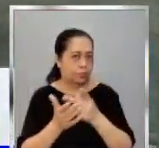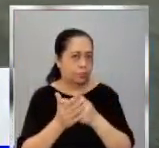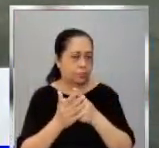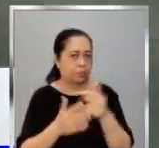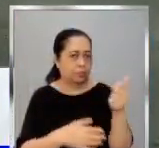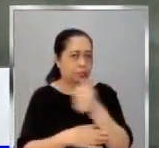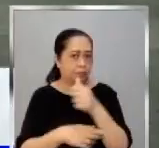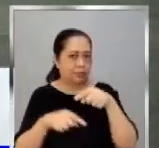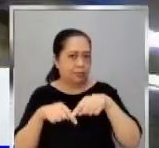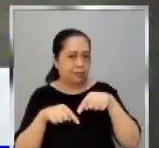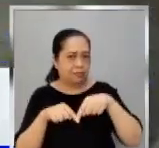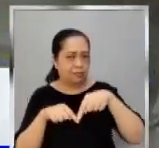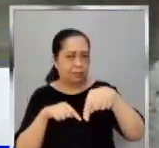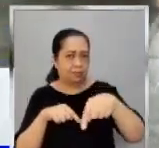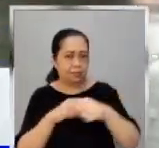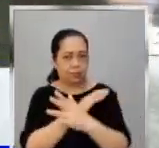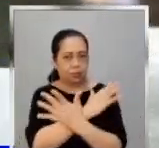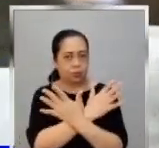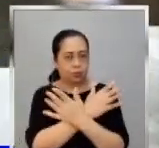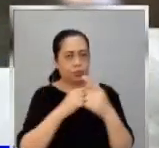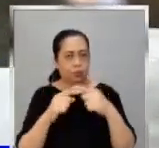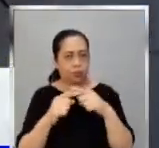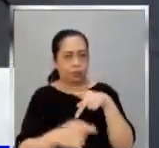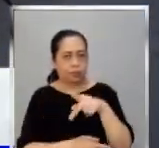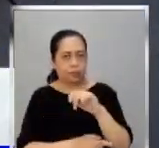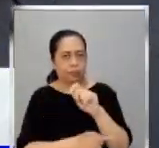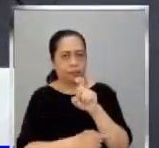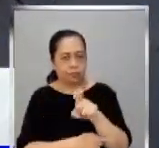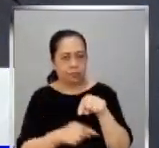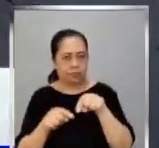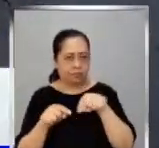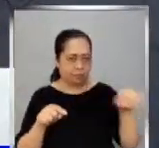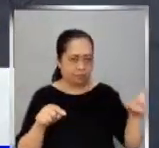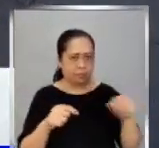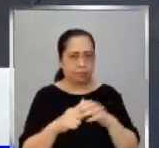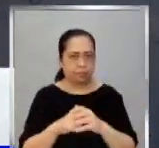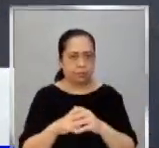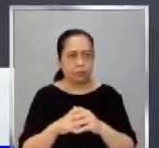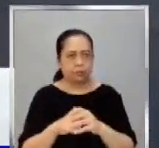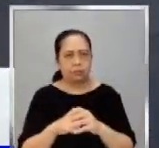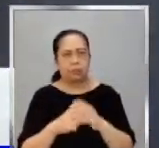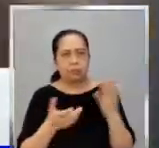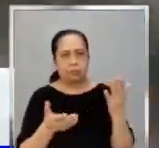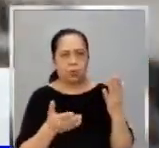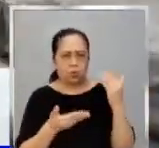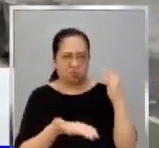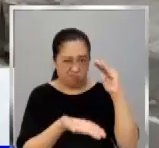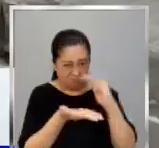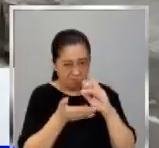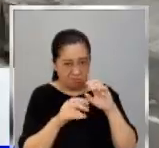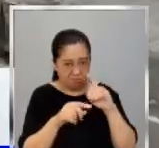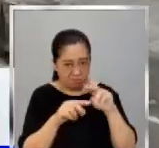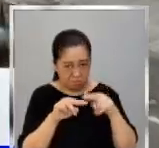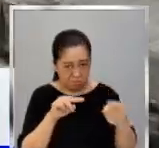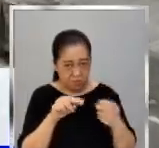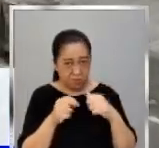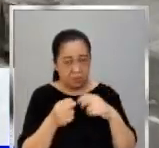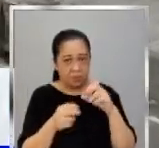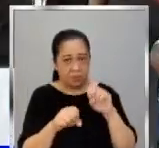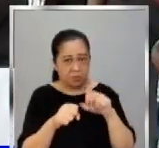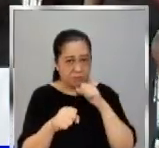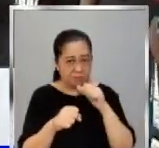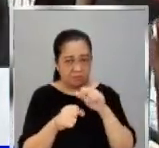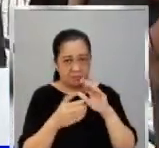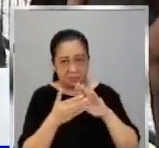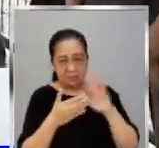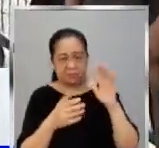mula Monumento hanggang PITX sa Parañaque City. Medyo babaan na lang yung pamasahe para hindi mabigat. Kahit magtatanghali na kanina,